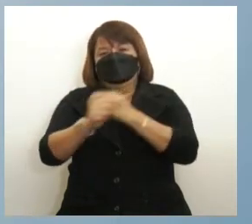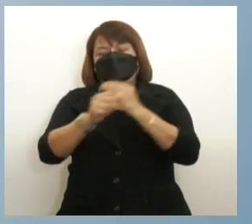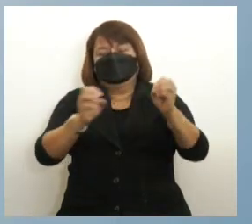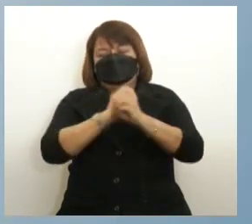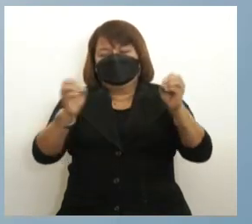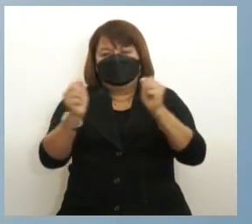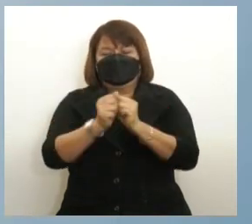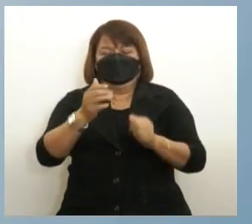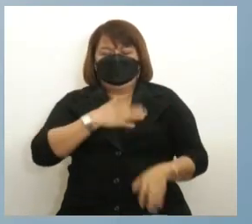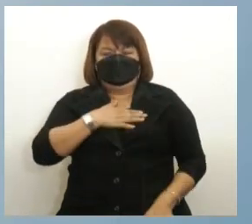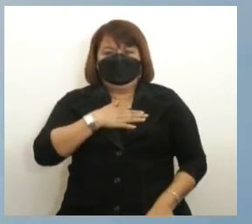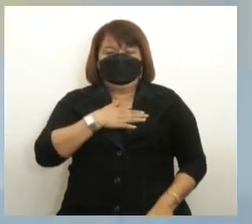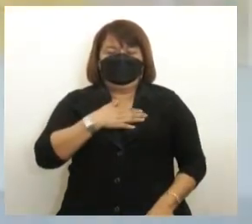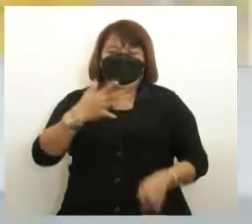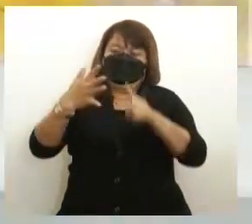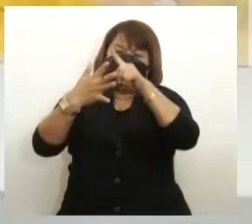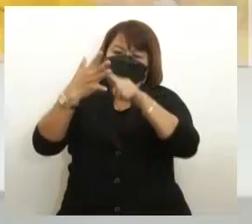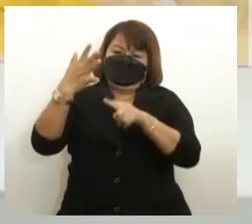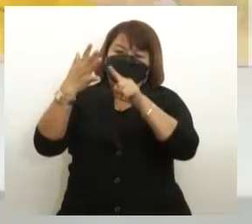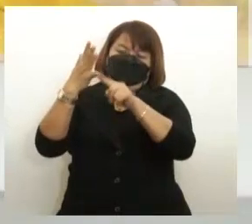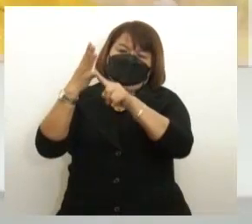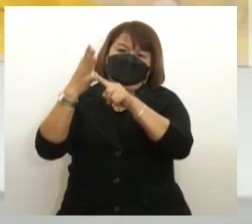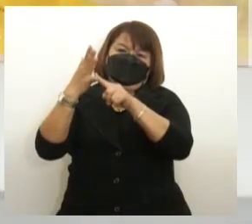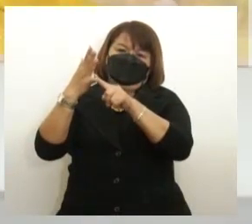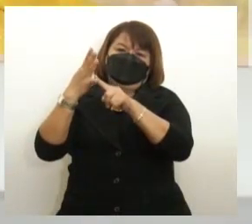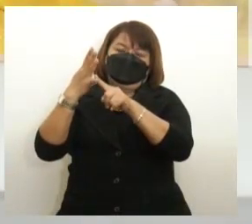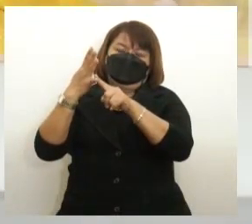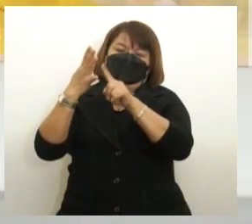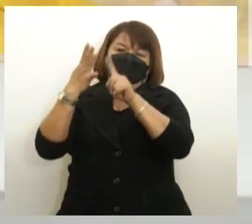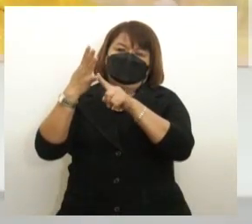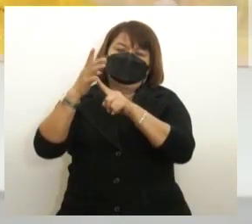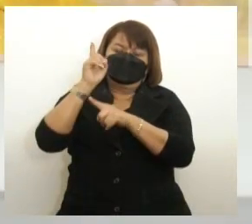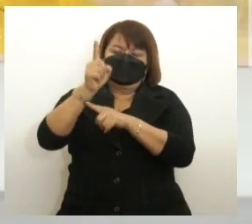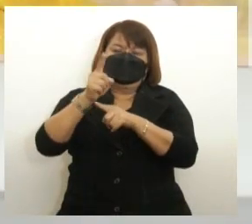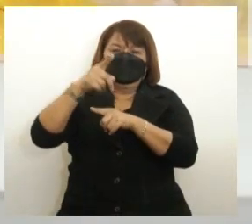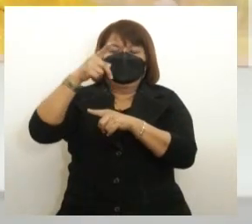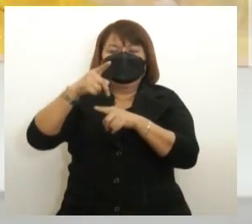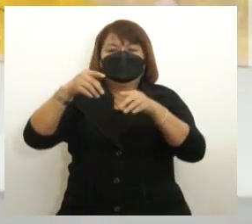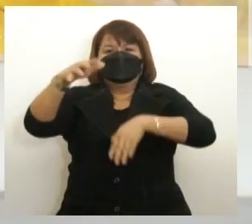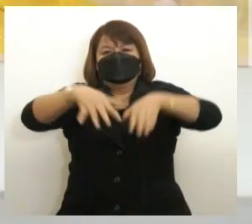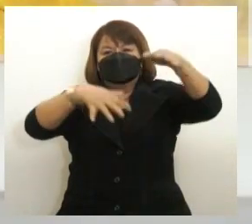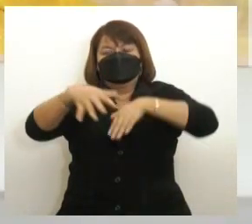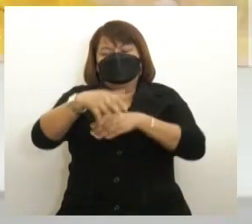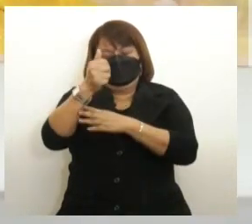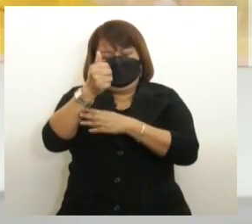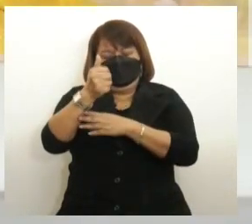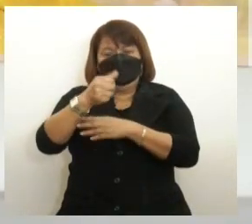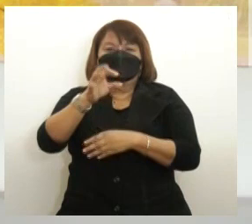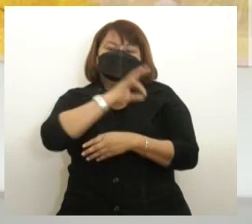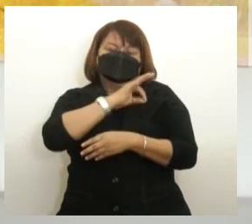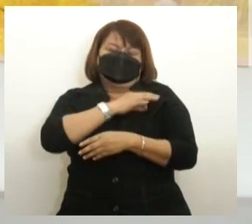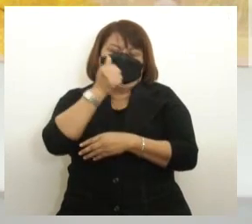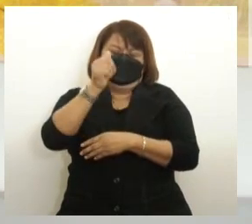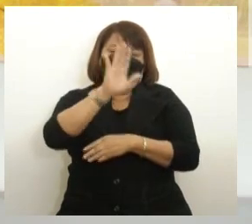จ้าอยู่หัวจึงมีประเด็นที่4ก็คือการเป็นพลเมืองที่ดีเมื่อเราเป็นสมาชิกที่ดีของครอบครัวเราต้องเป็นสมาชิก